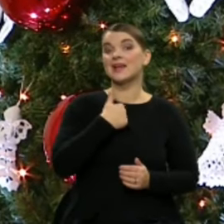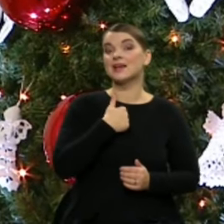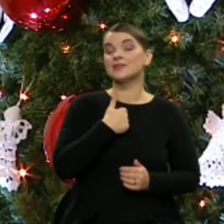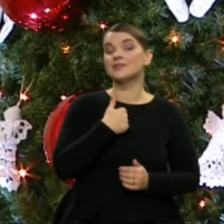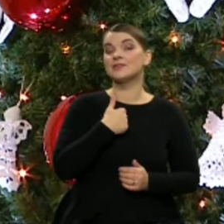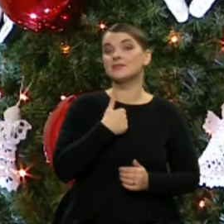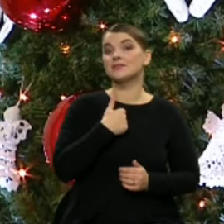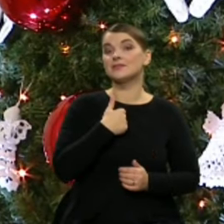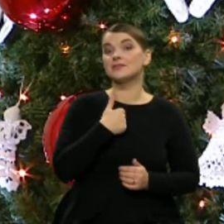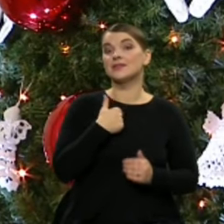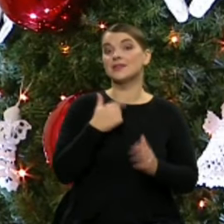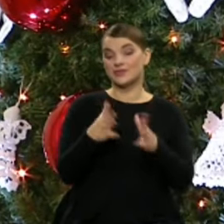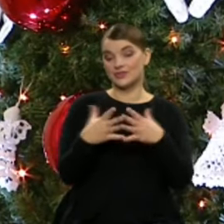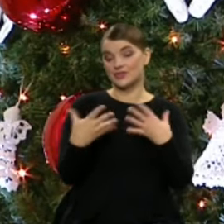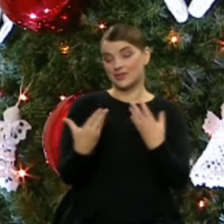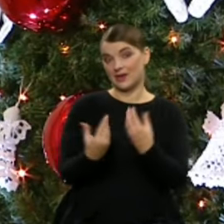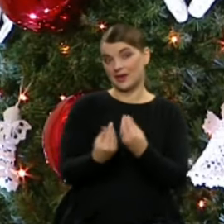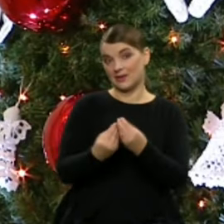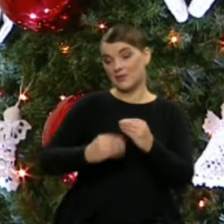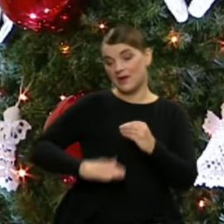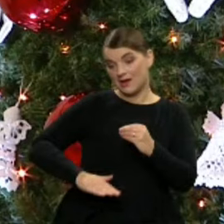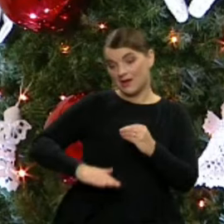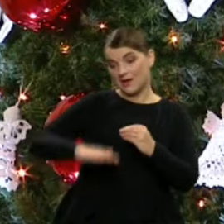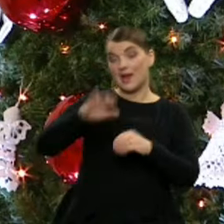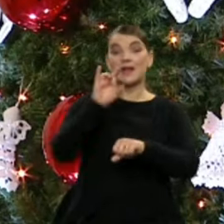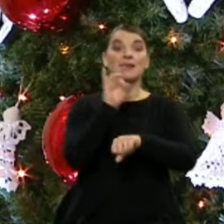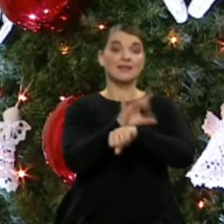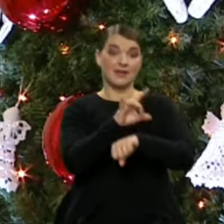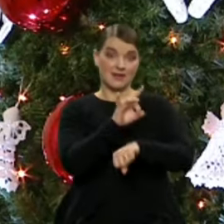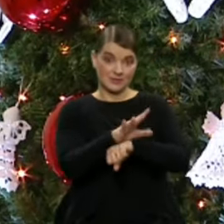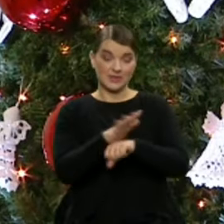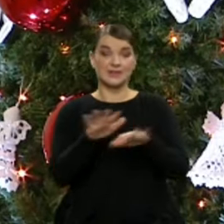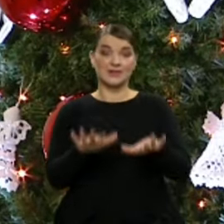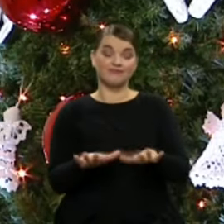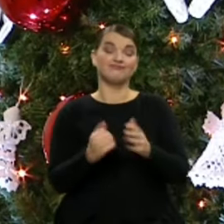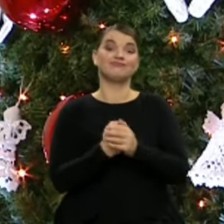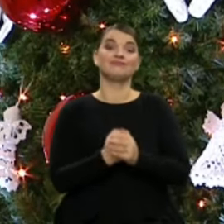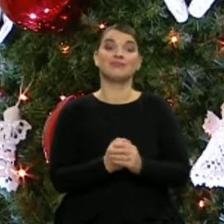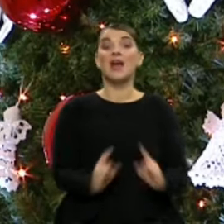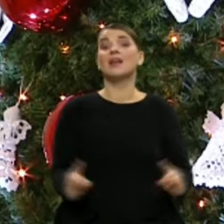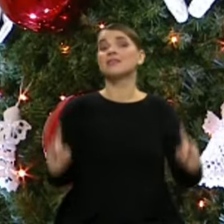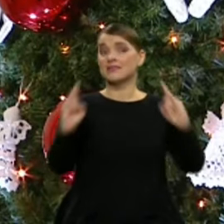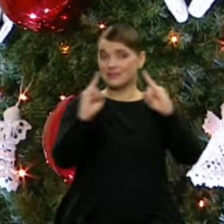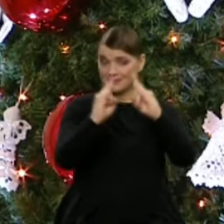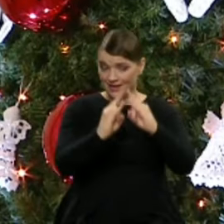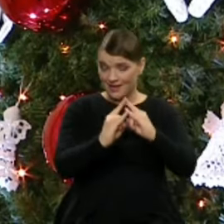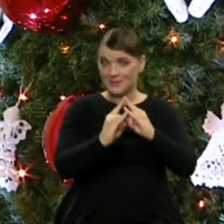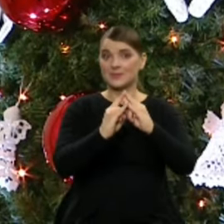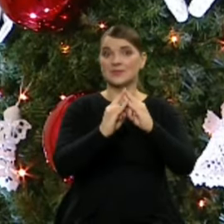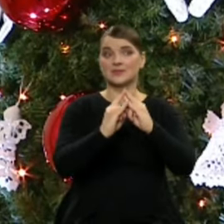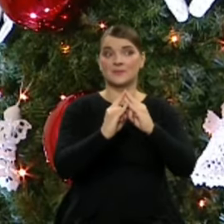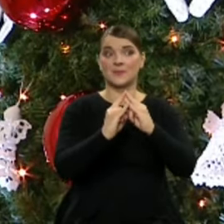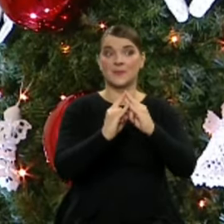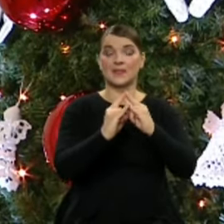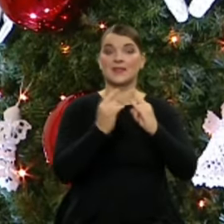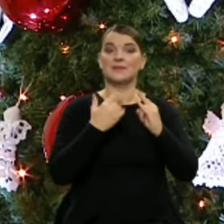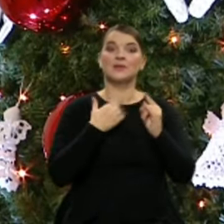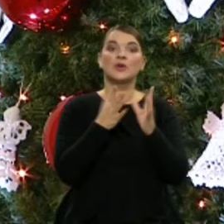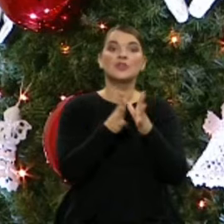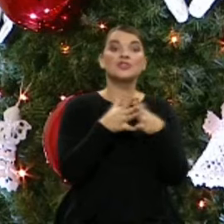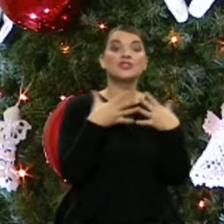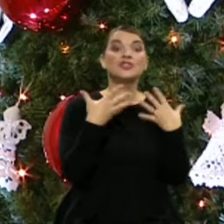šeimoje, kuri turėjo individualų namą Klaipėdoje ir viena mano šeima buvo kelių